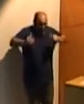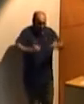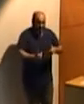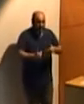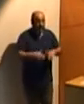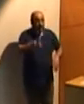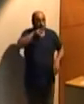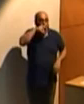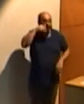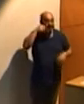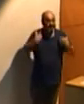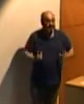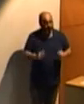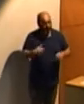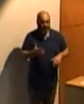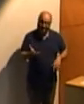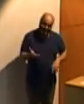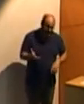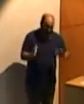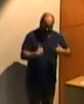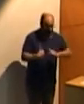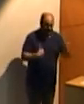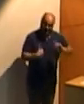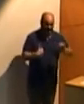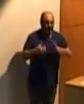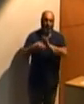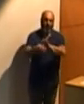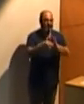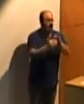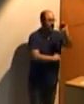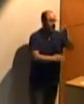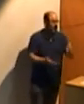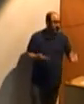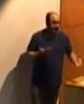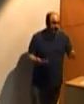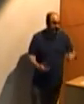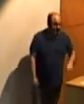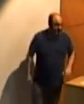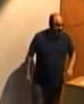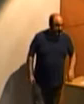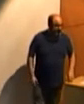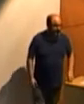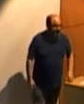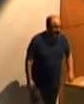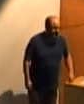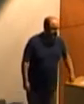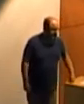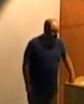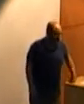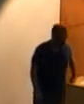n'est pas au contraire reconnaître la relation le fondement de tout c'est ainsi que le psychisme